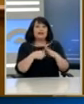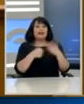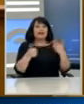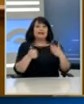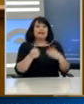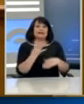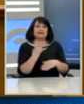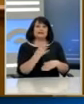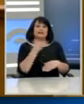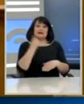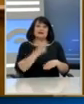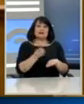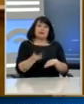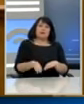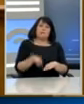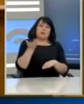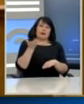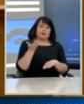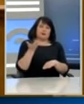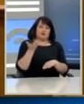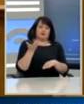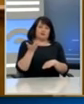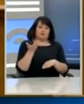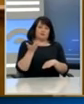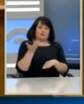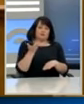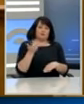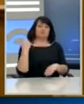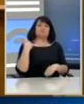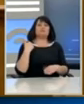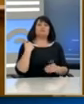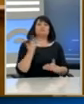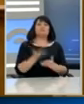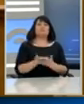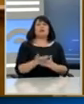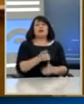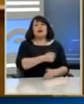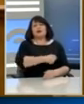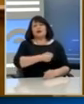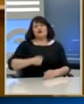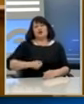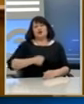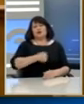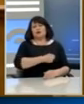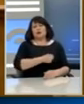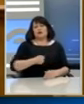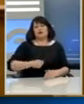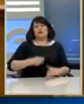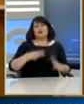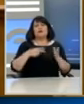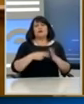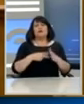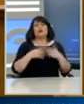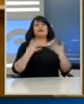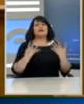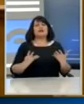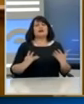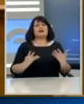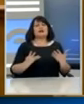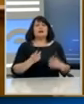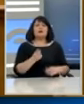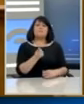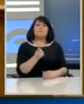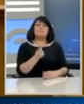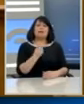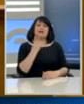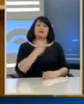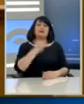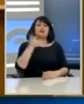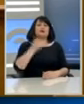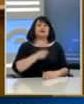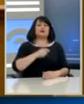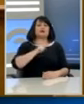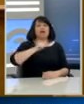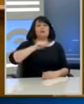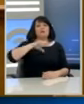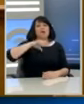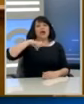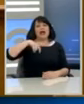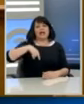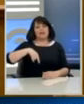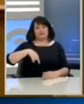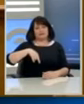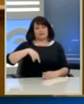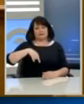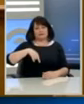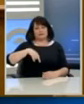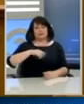του 4% και απαιτούσε καθαρά μέτρα λιτότητας για το 2019 ύψους 2% του ΑΕΠ. Ενώ την